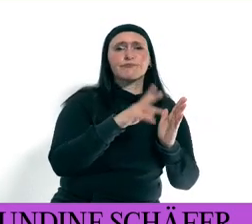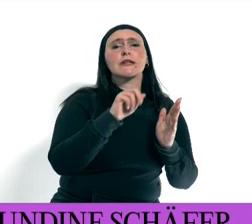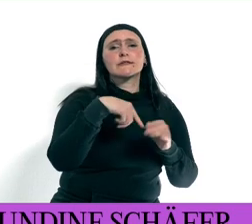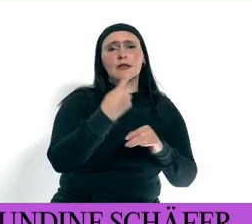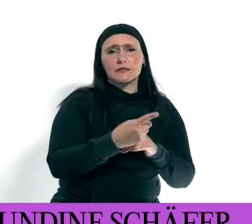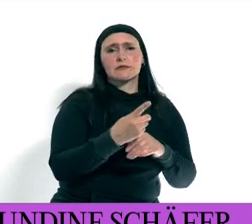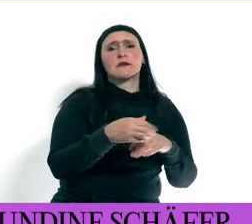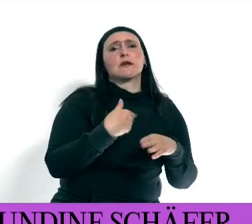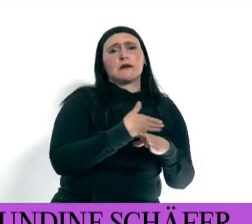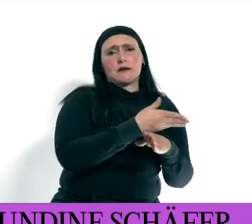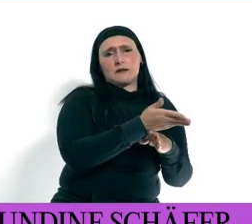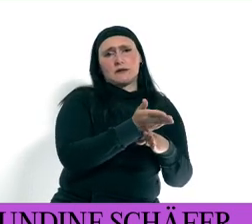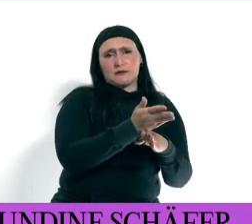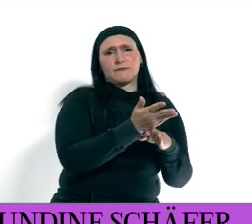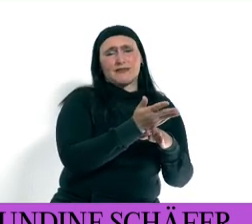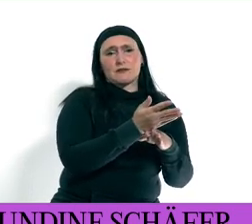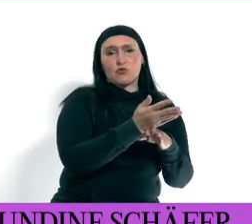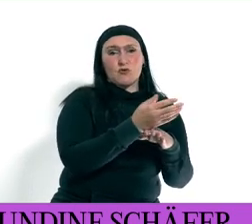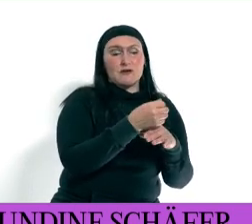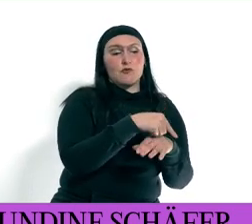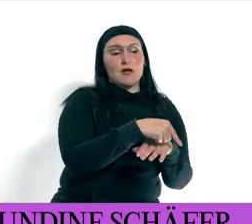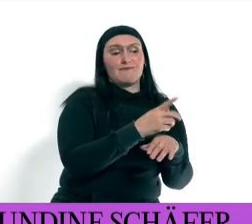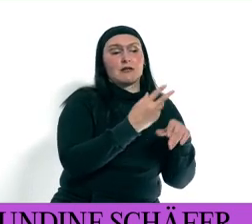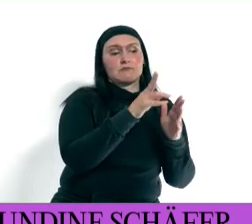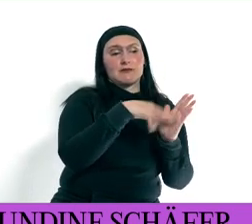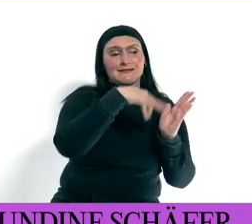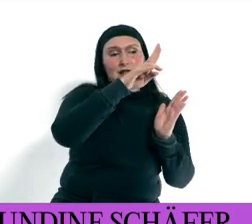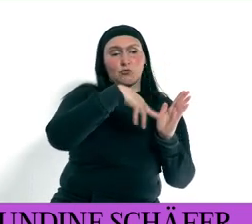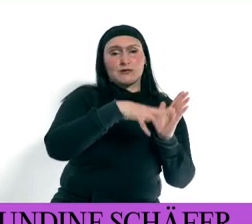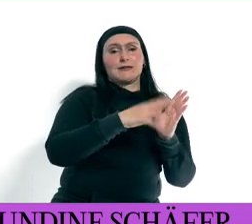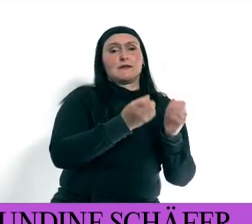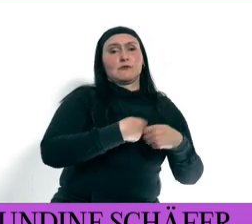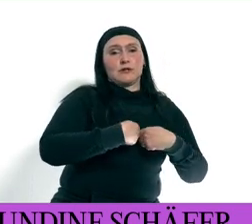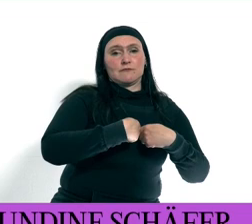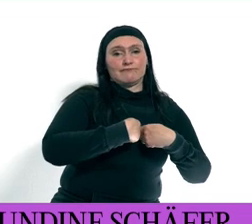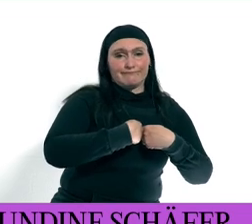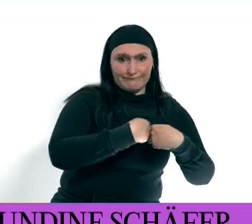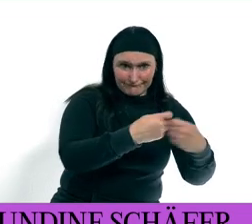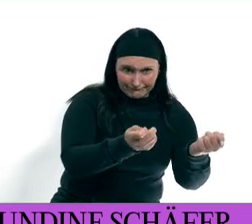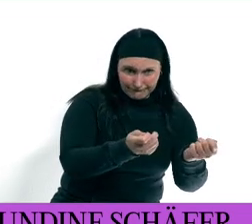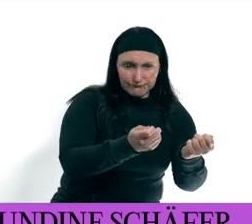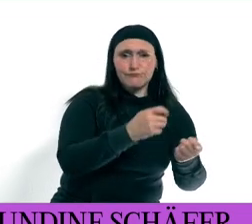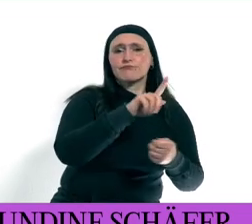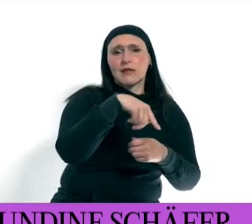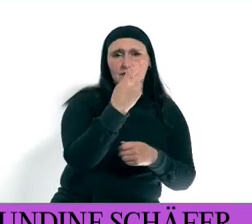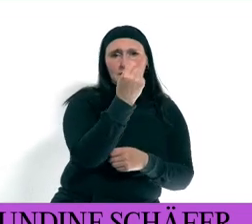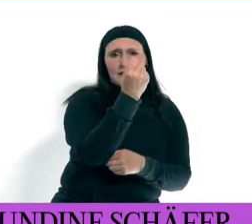Um erstens Geld zu sparen und zweitens auch nicht abhängig zu sein von anderen.